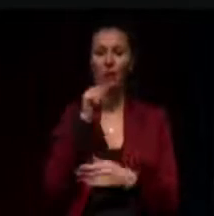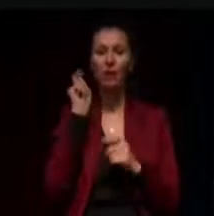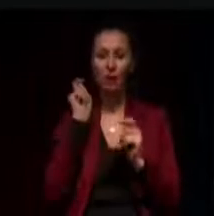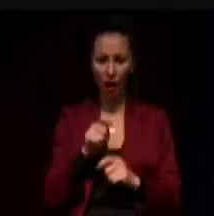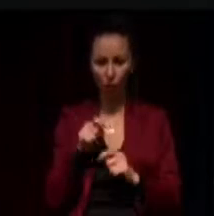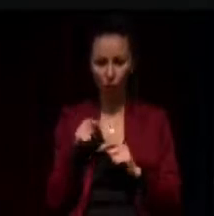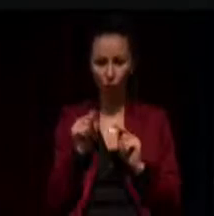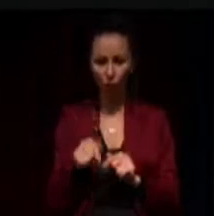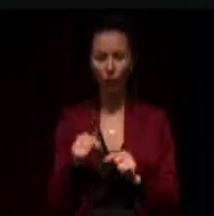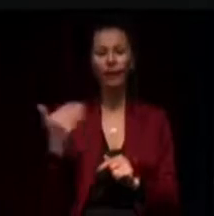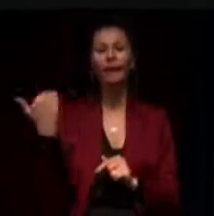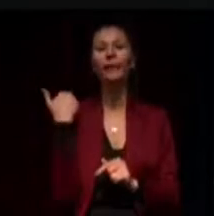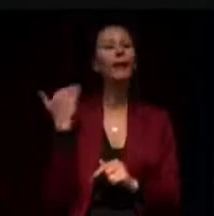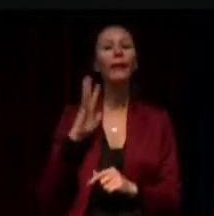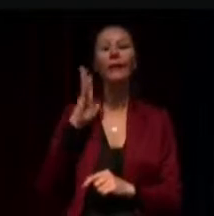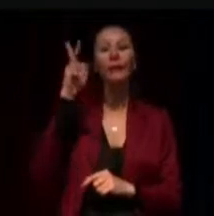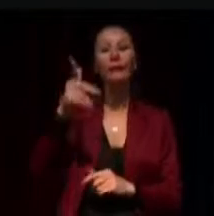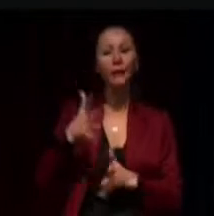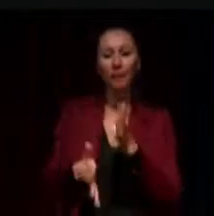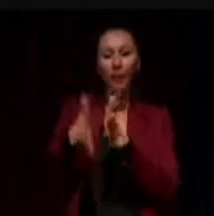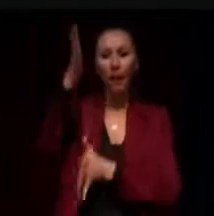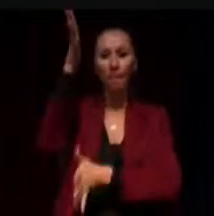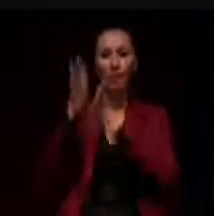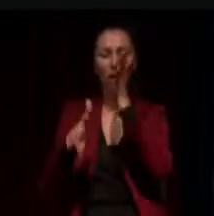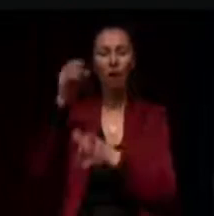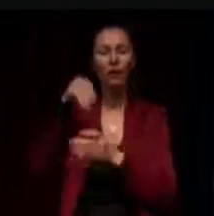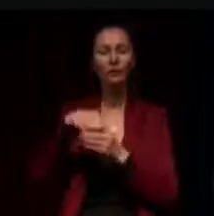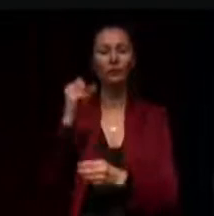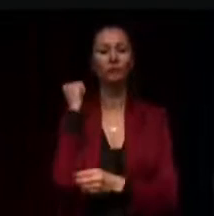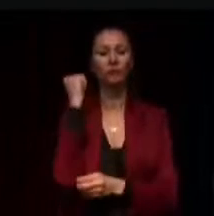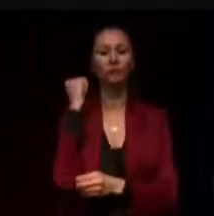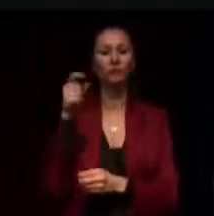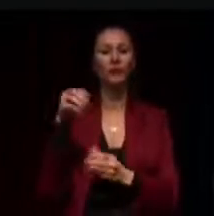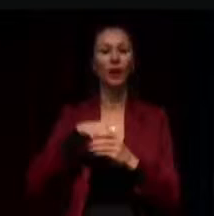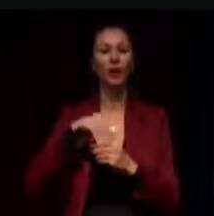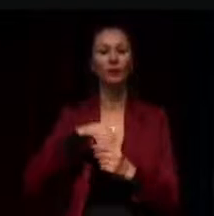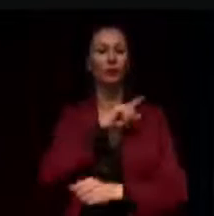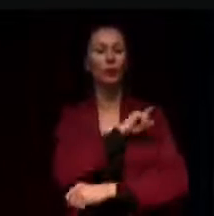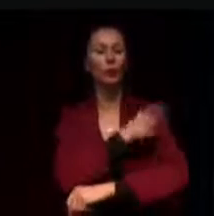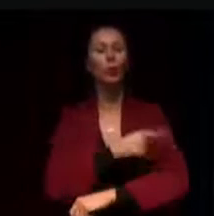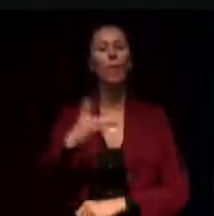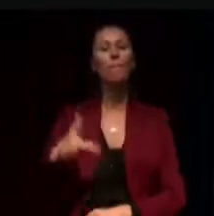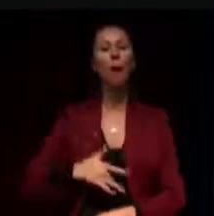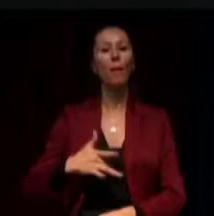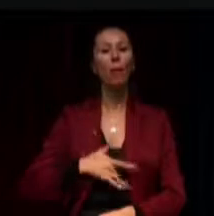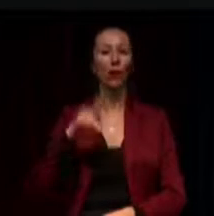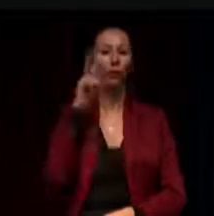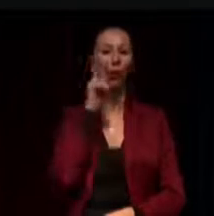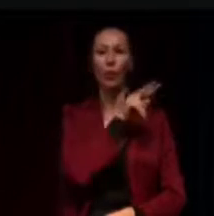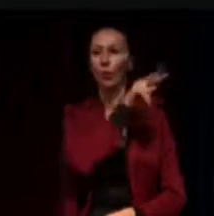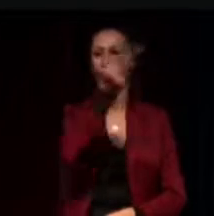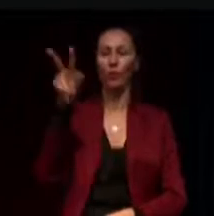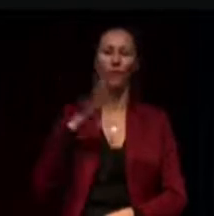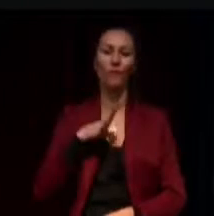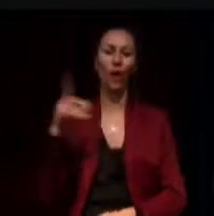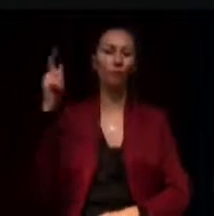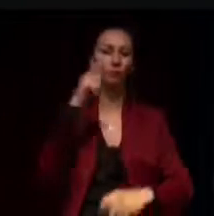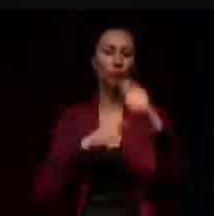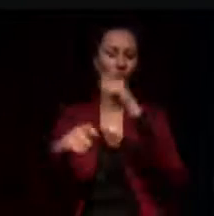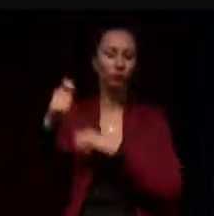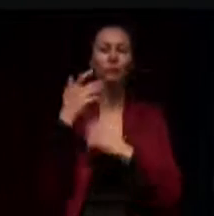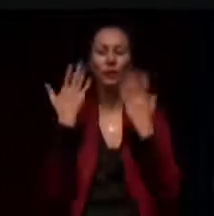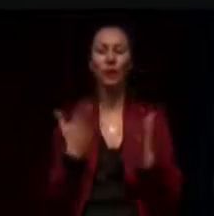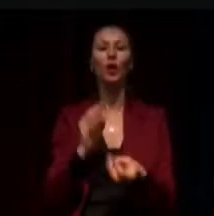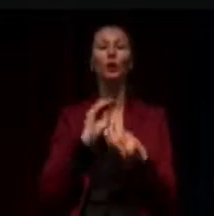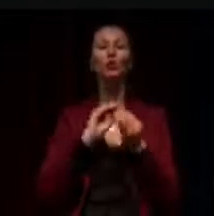yapılıyor. Yeni nesil binaların depreme dayanıklı olarak inşa edildiğini memnuniyetle görüyoruz. Ancak